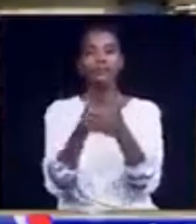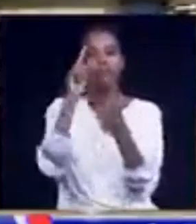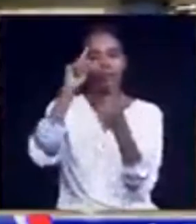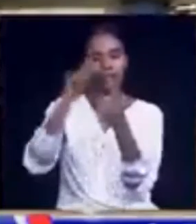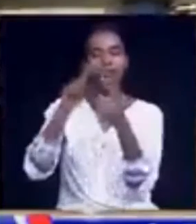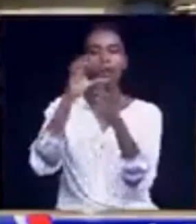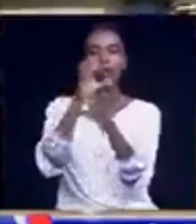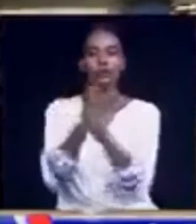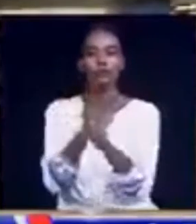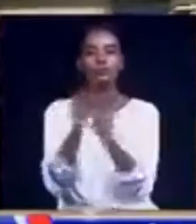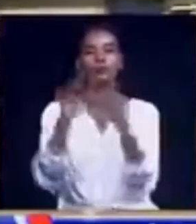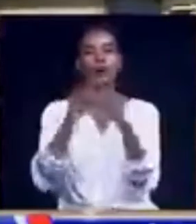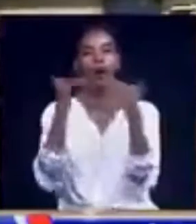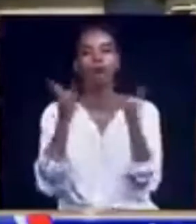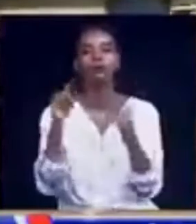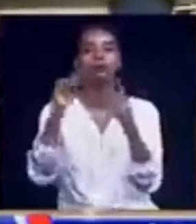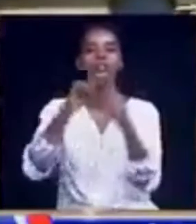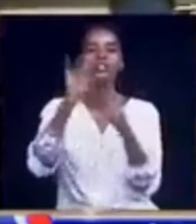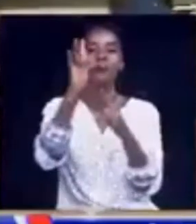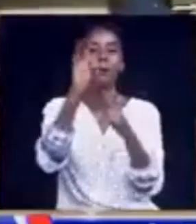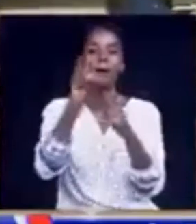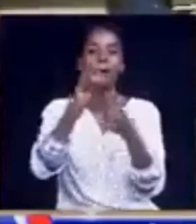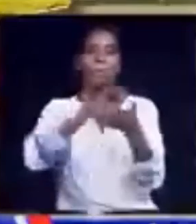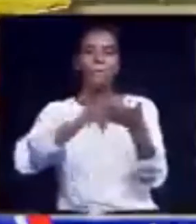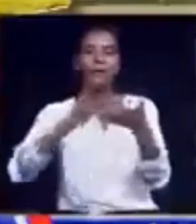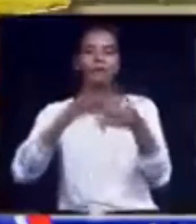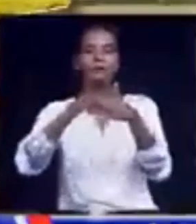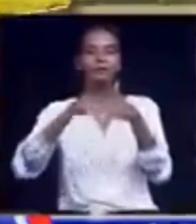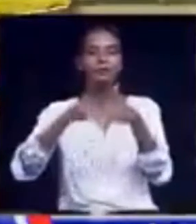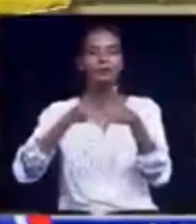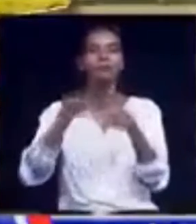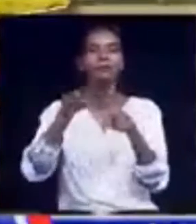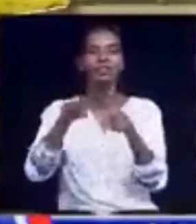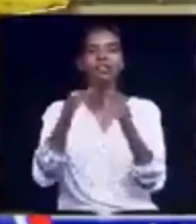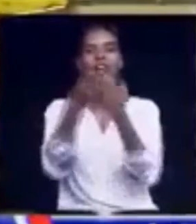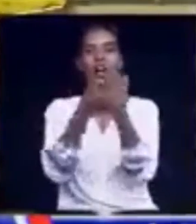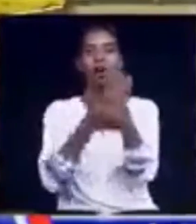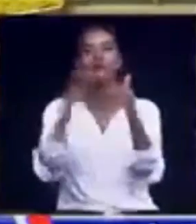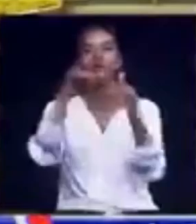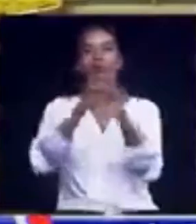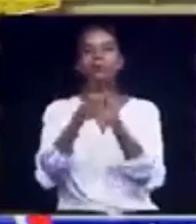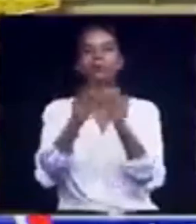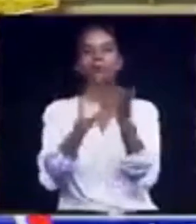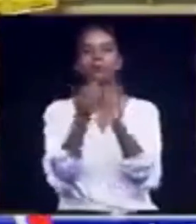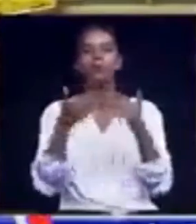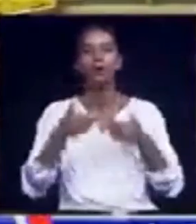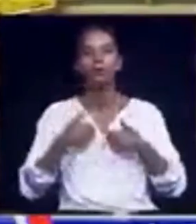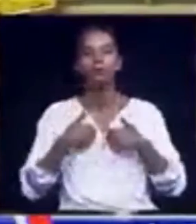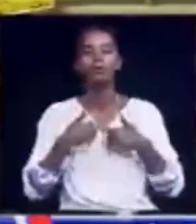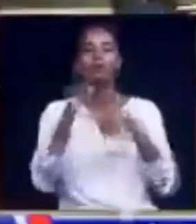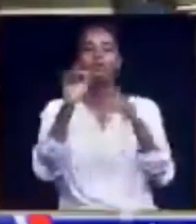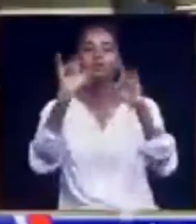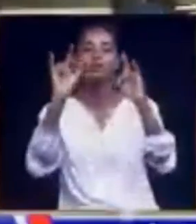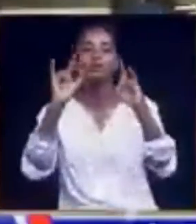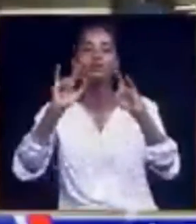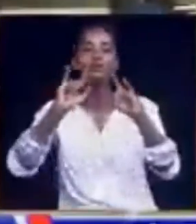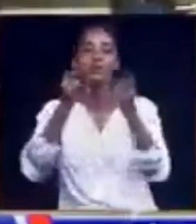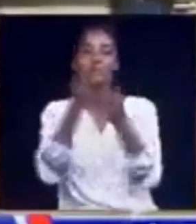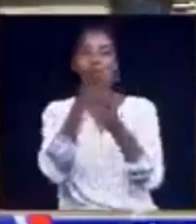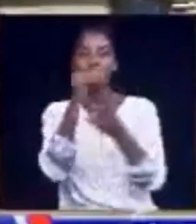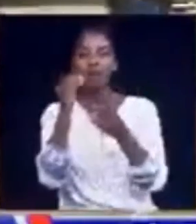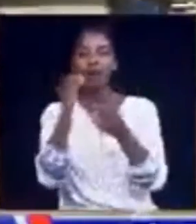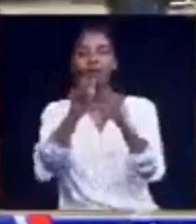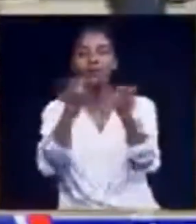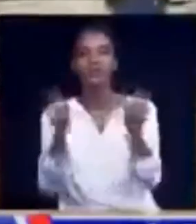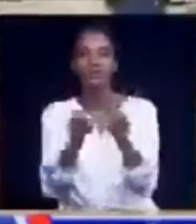ተይዞ እስካሁን ድረስ ወደ 70 ሚሊዮን ብር በዚህ አካውንት ውስጥ የገባበት አለ። ከዞኖችና ወረዳዎችን እንዲሁም